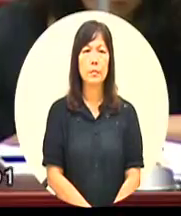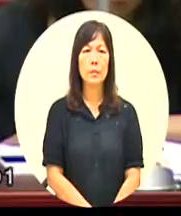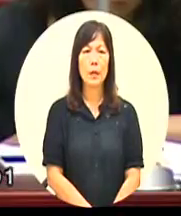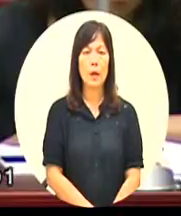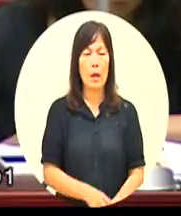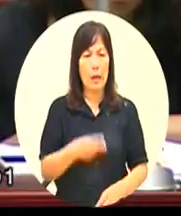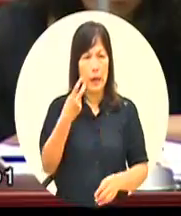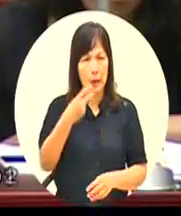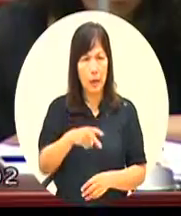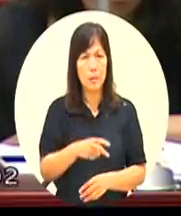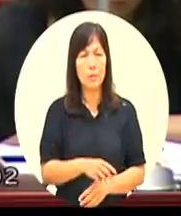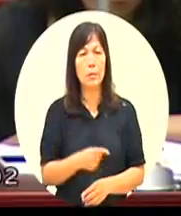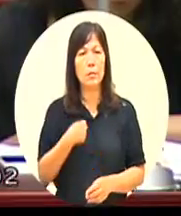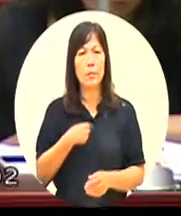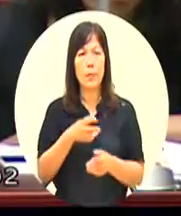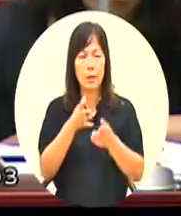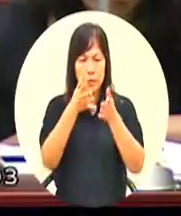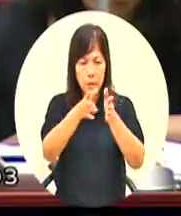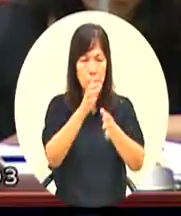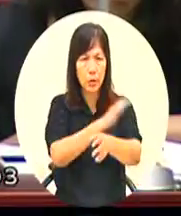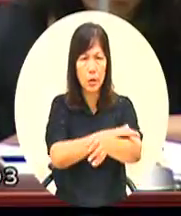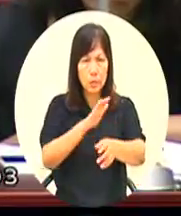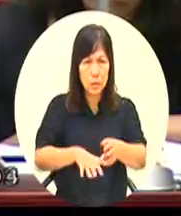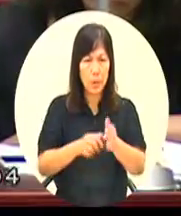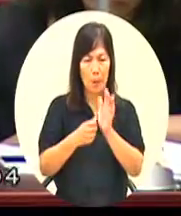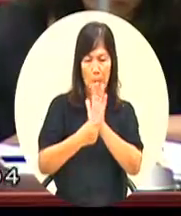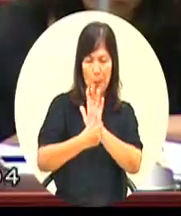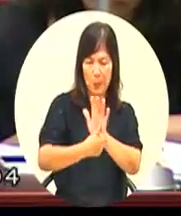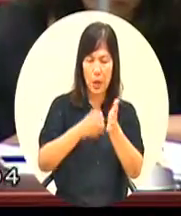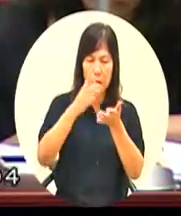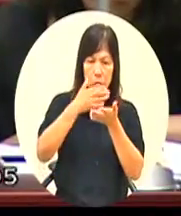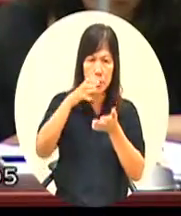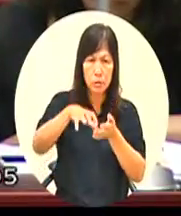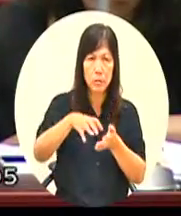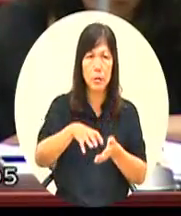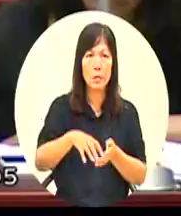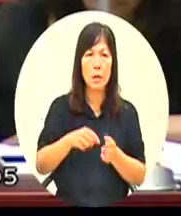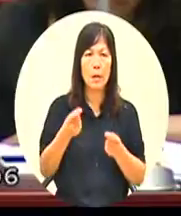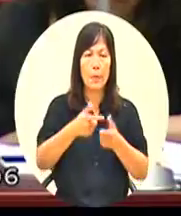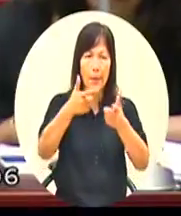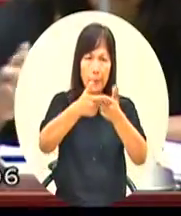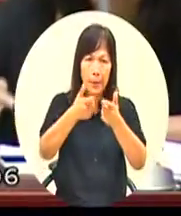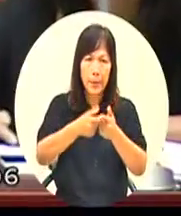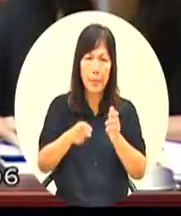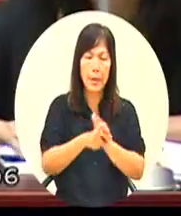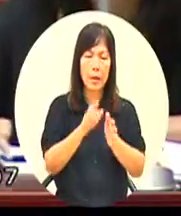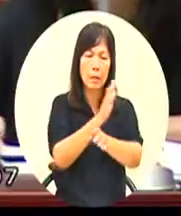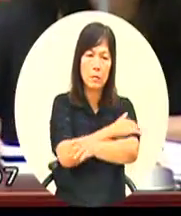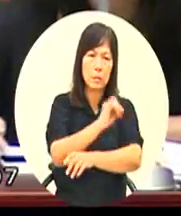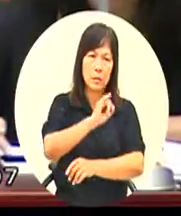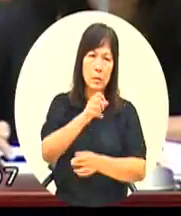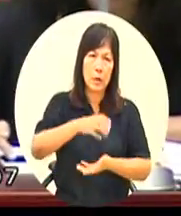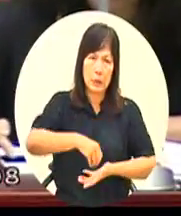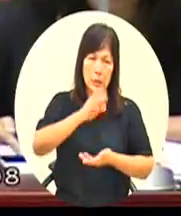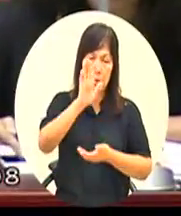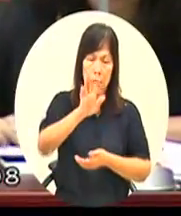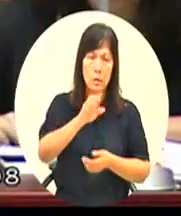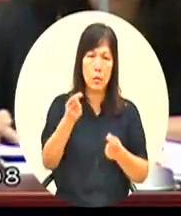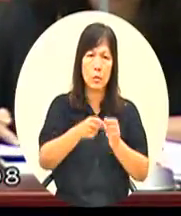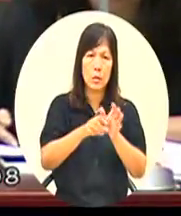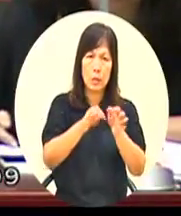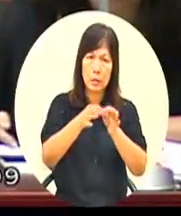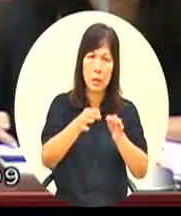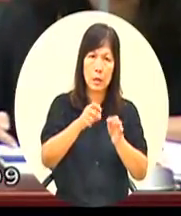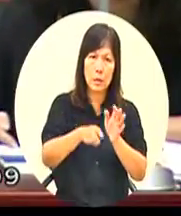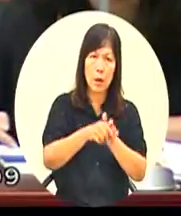至我们针对左营比较知名的餐饮，就是比较符合陈议员所给我们建议的一个经营方向